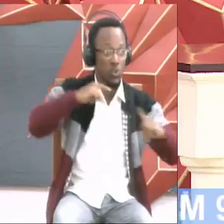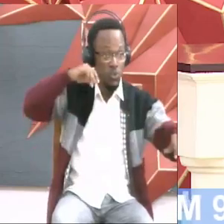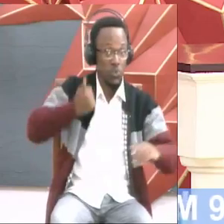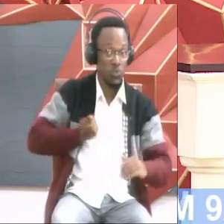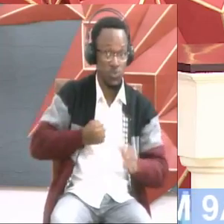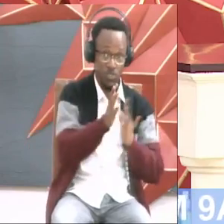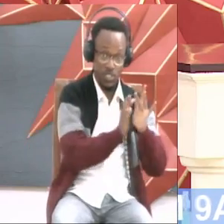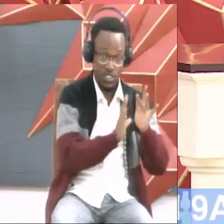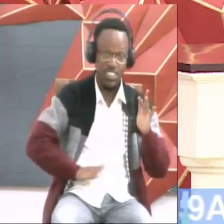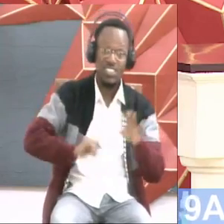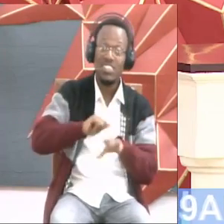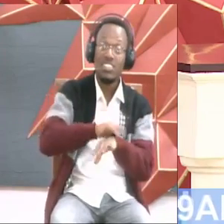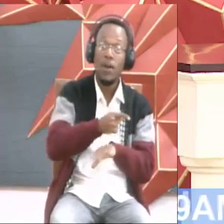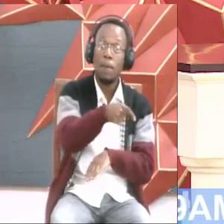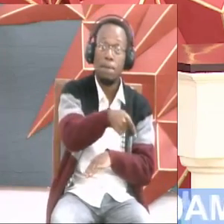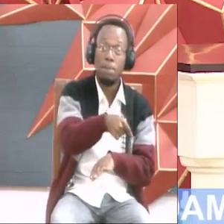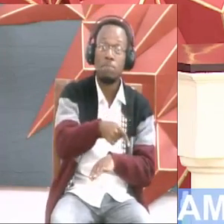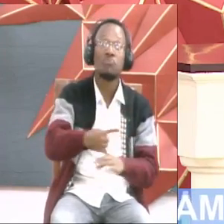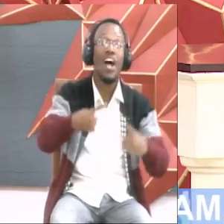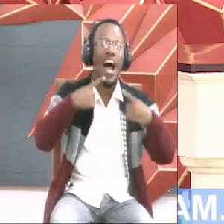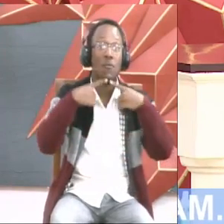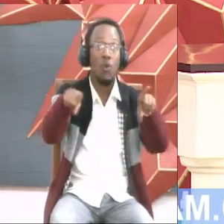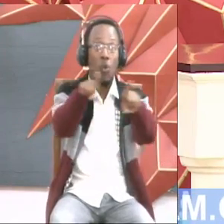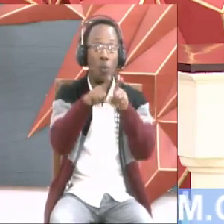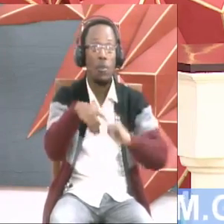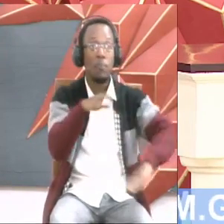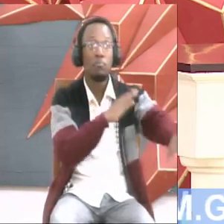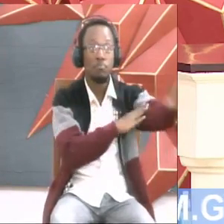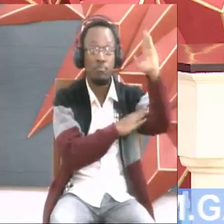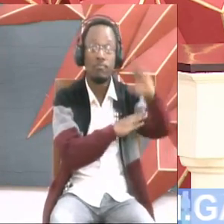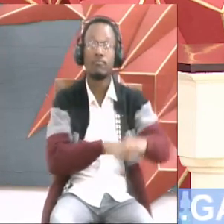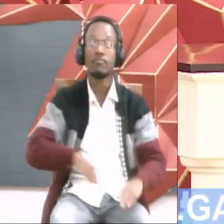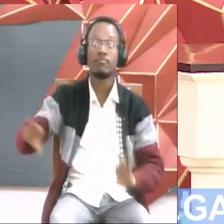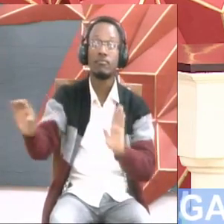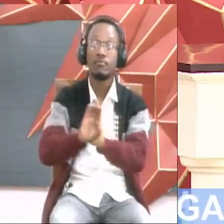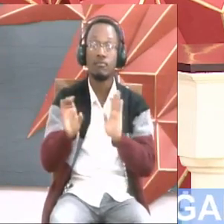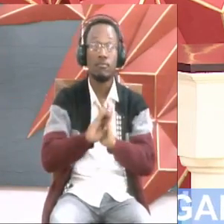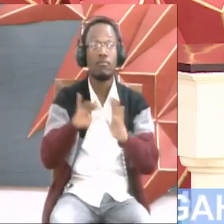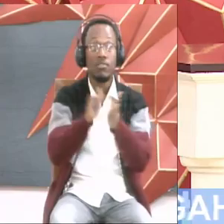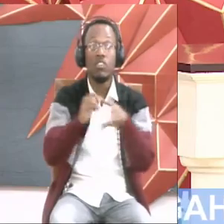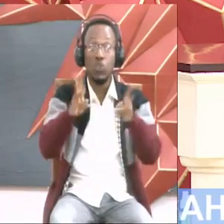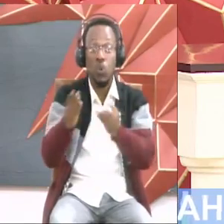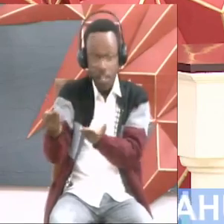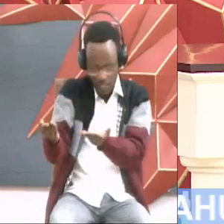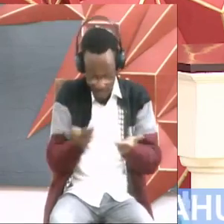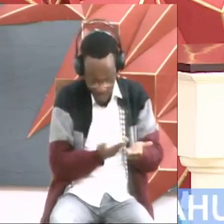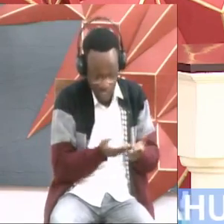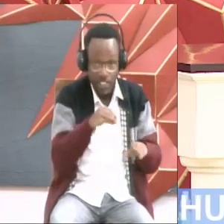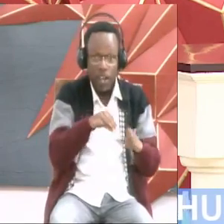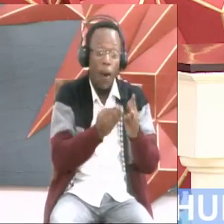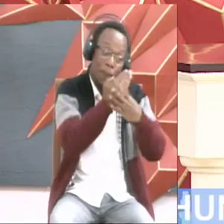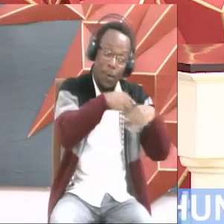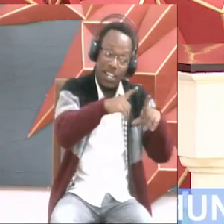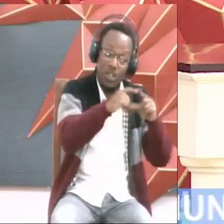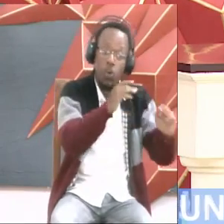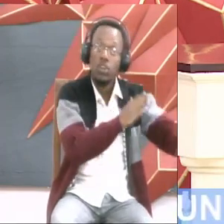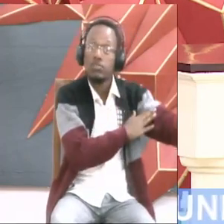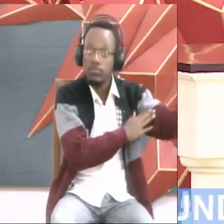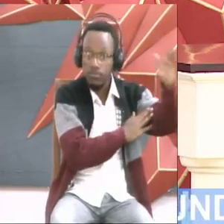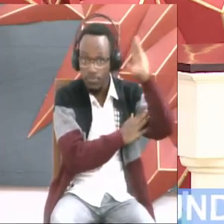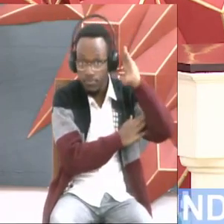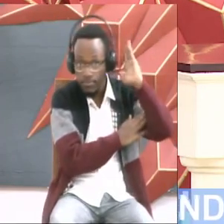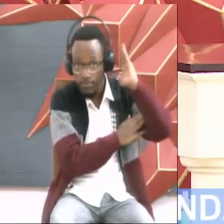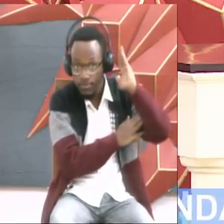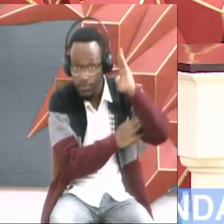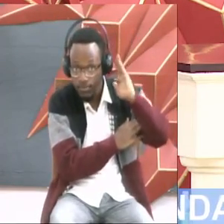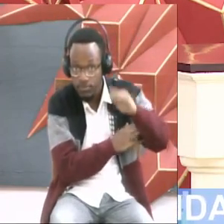Nous avons pensé cela comme Dieu doit le faire. Et c'est cela qui nous a fait parvenir cette parole dans la